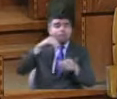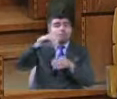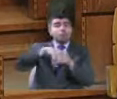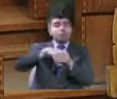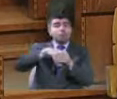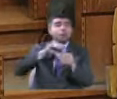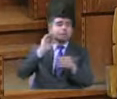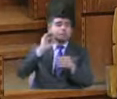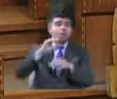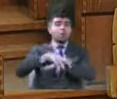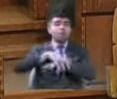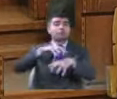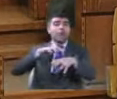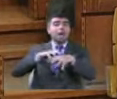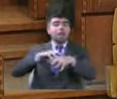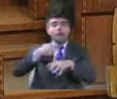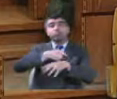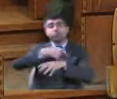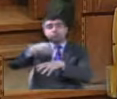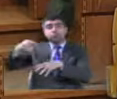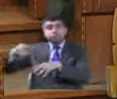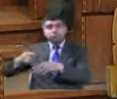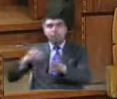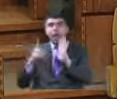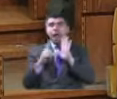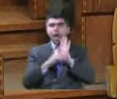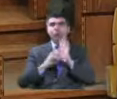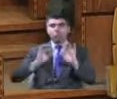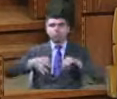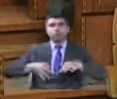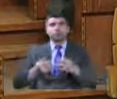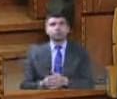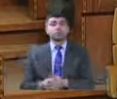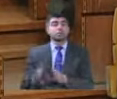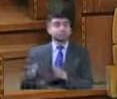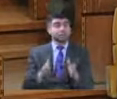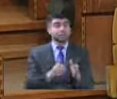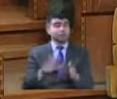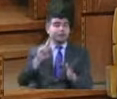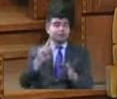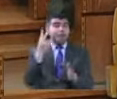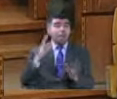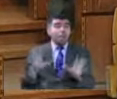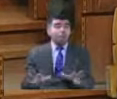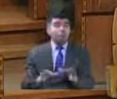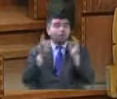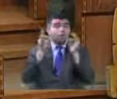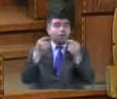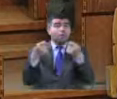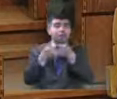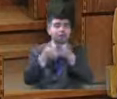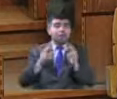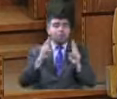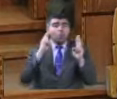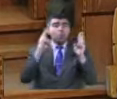هو محدث حاليا يعني بالقوانين الحالية. المسألة الثانية، نسائلكم عن إتمام يعني بعض محاور ديال